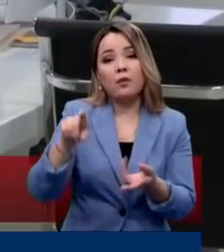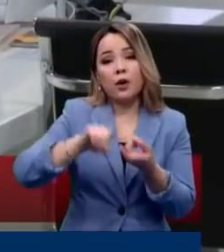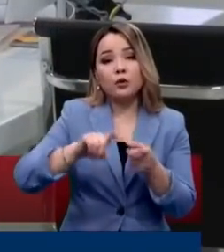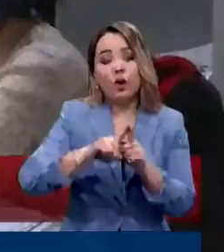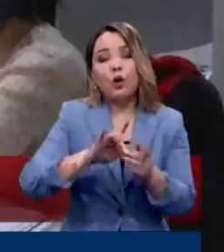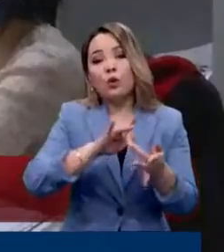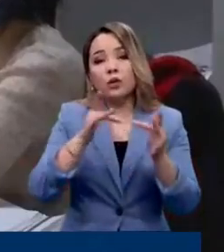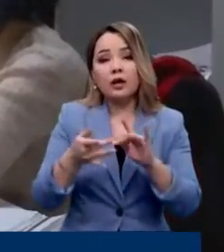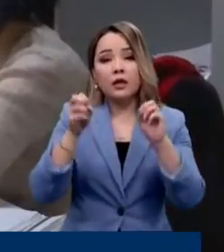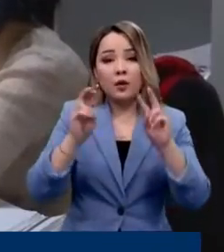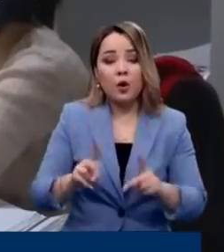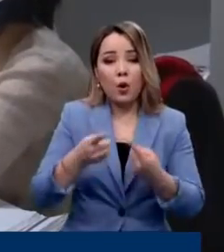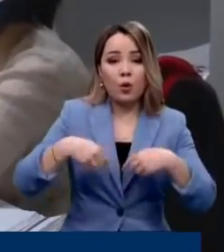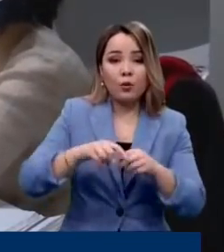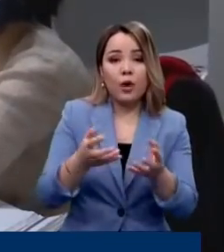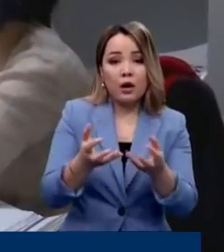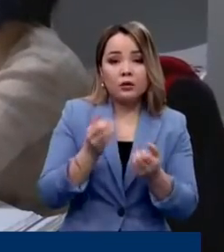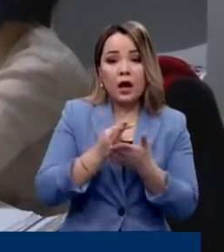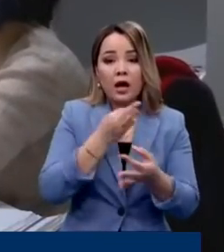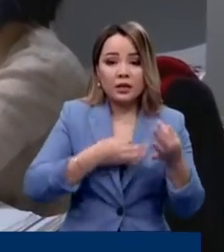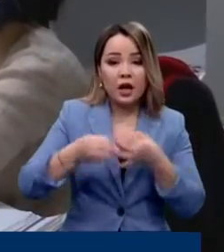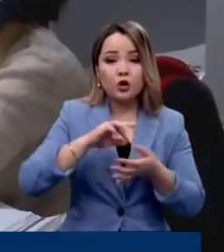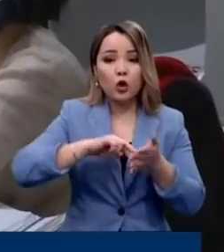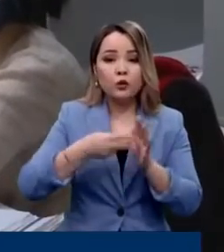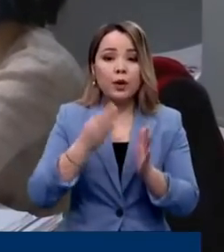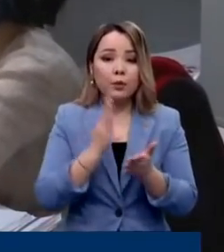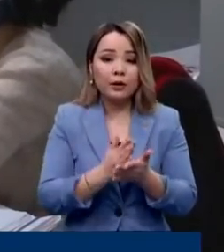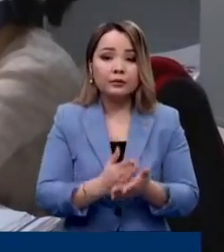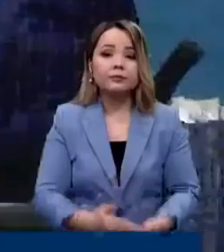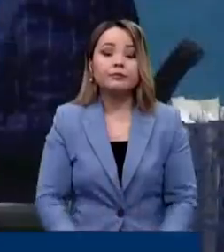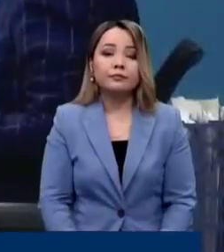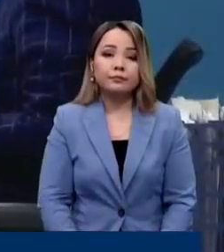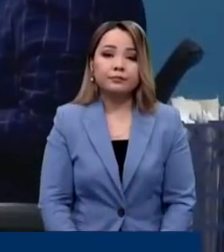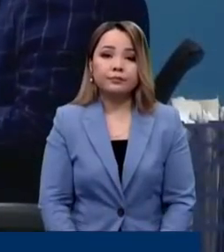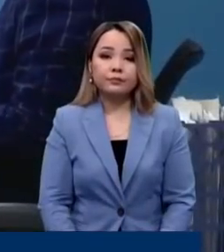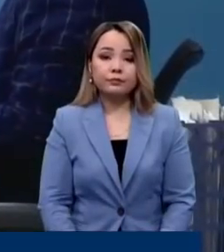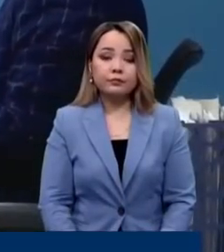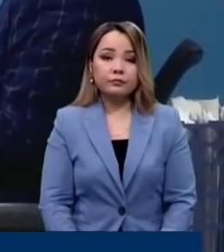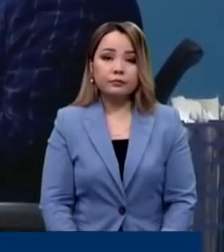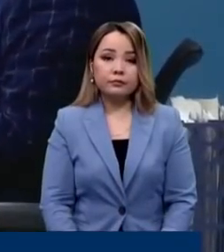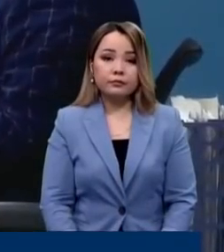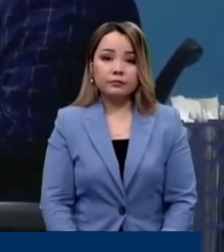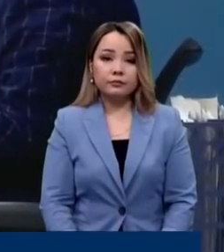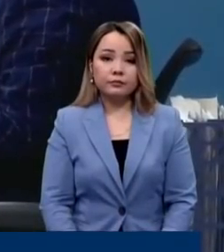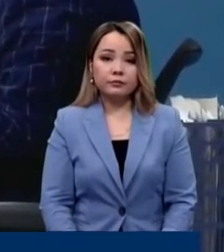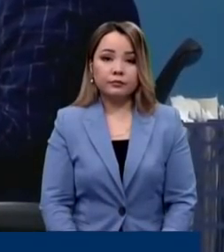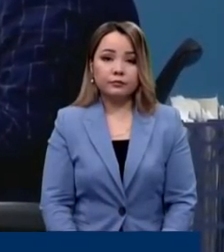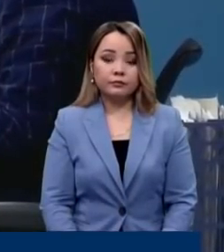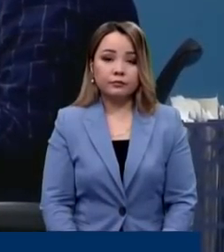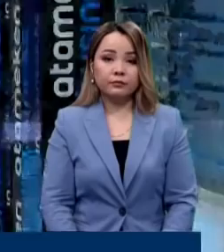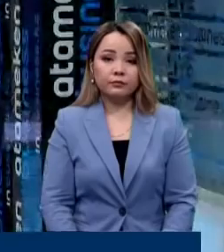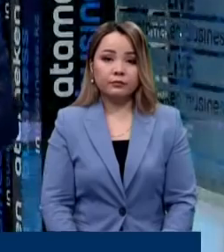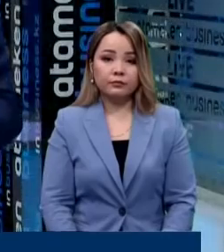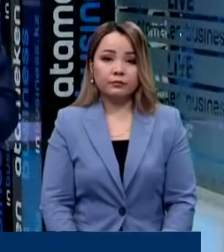бойынша онлайн қоғамдық қабылдауларды өткізуді де жоспарлап отыр. Саят Ермек, Атамекен Бизнес.